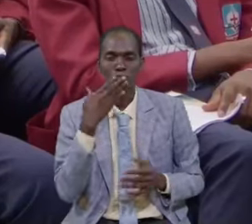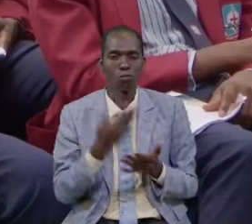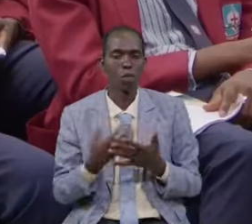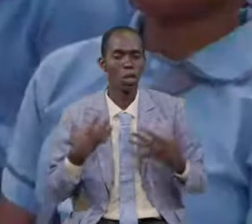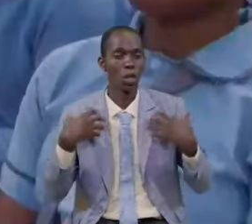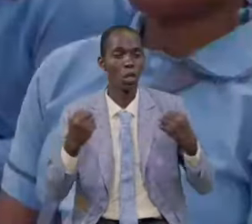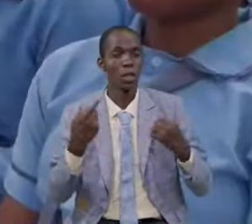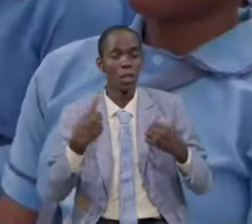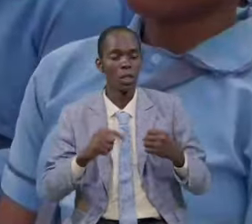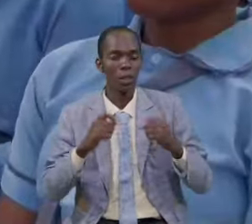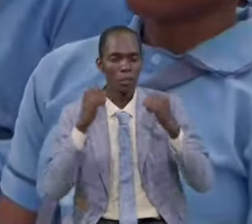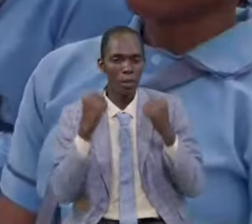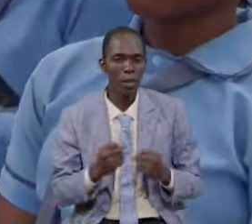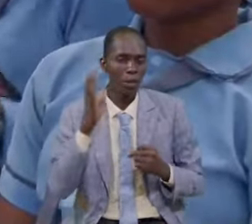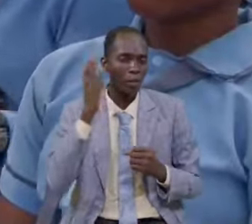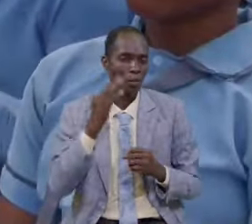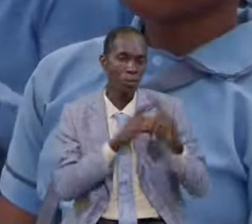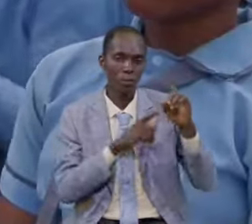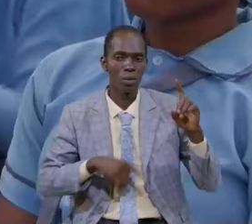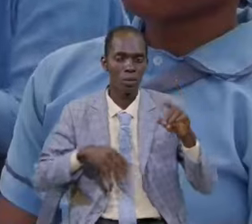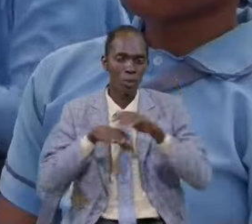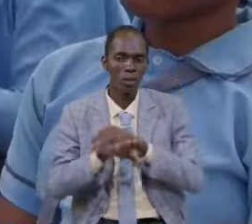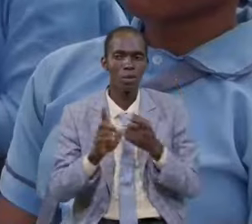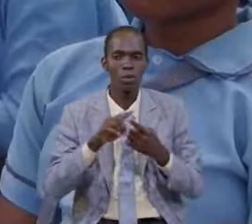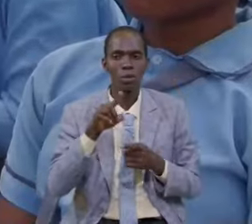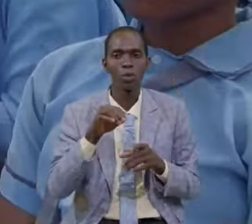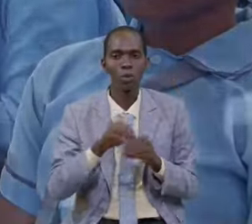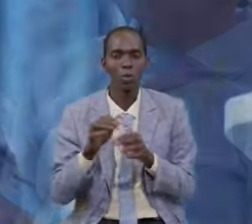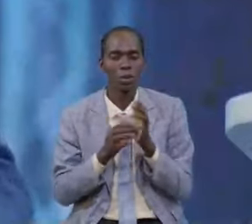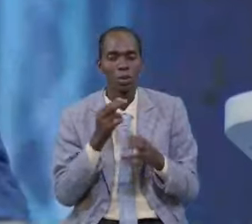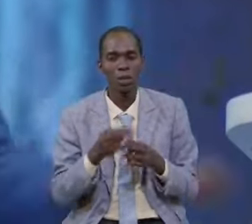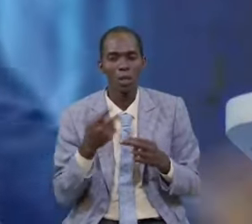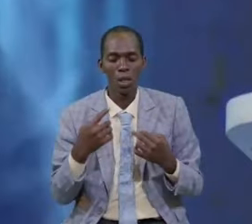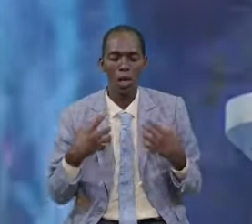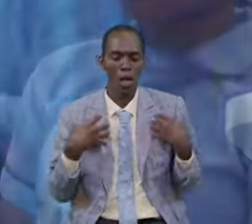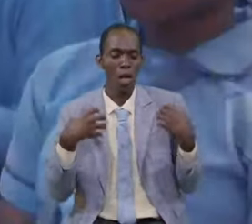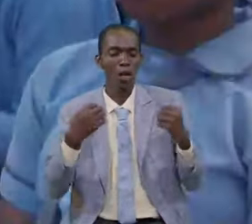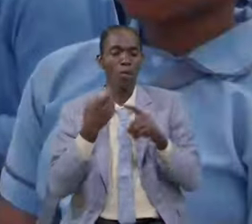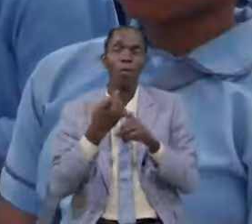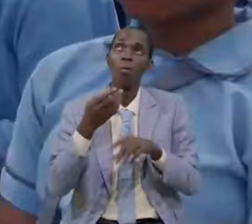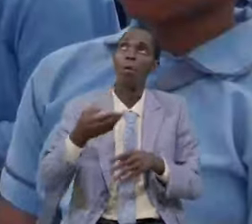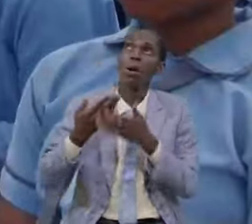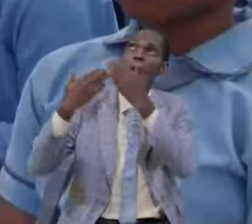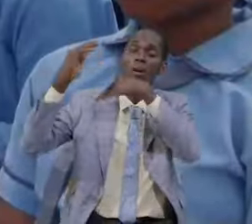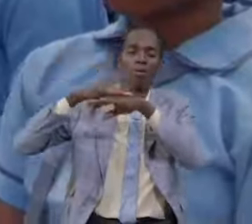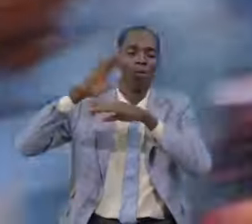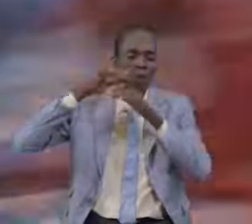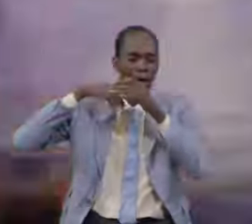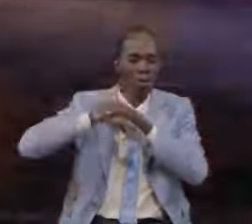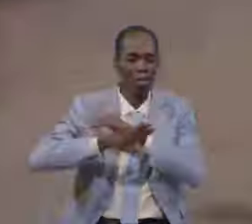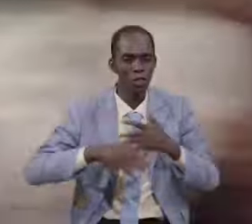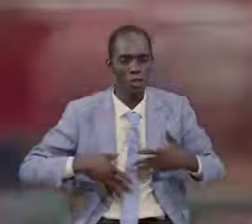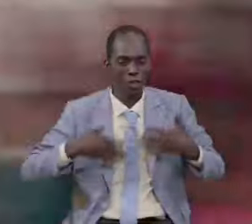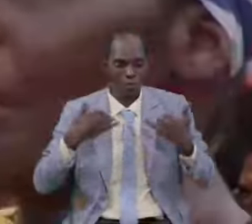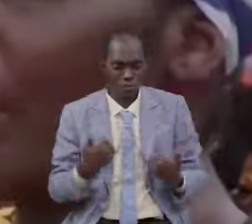entrer dans ta vie. Et le courage venant d'en haut entrera dans ta vie, même en partie de ce jour au nom